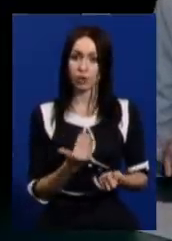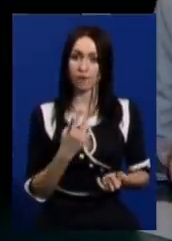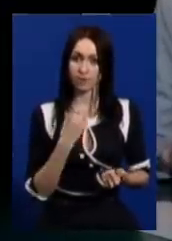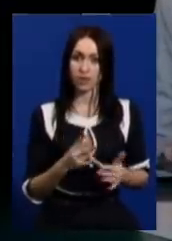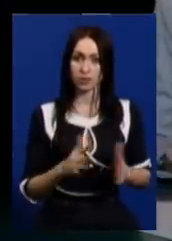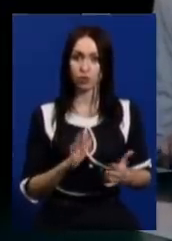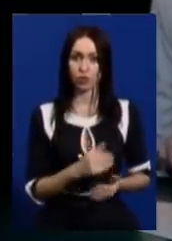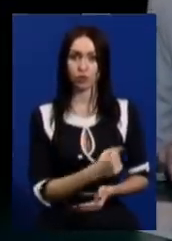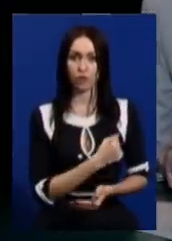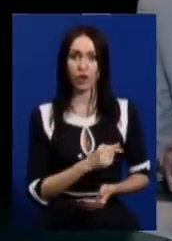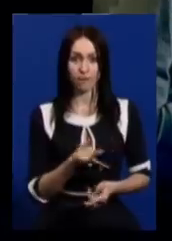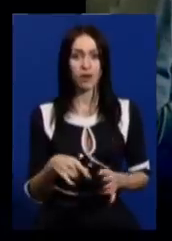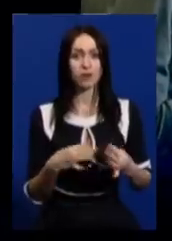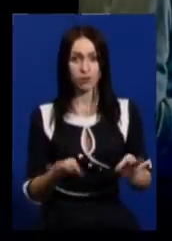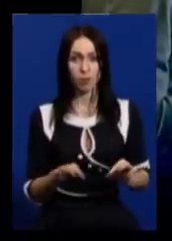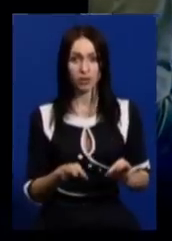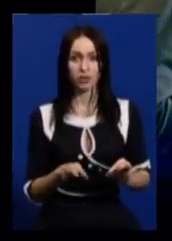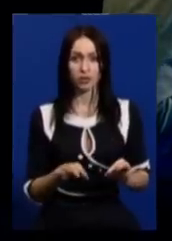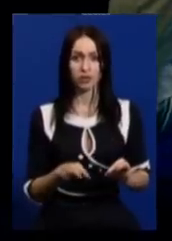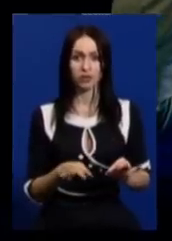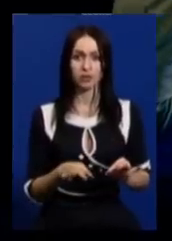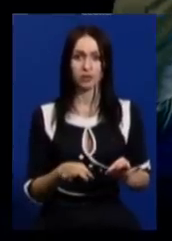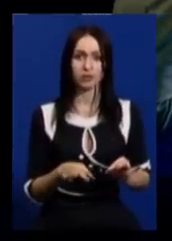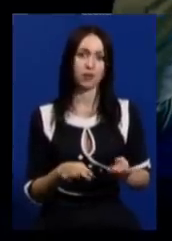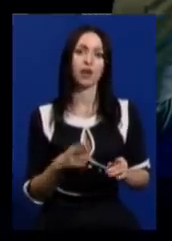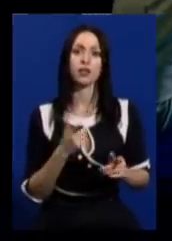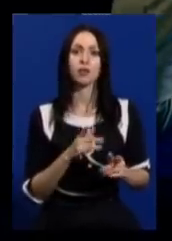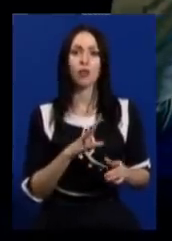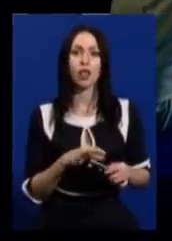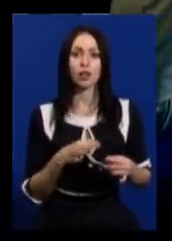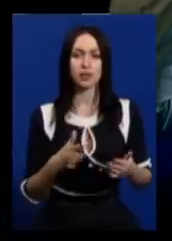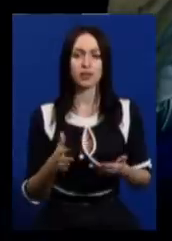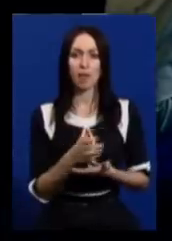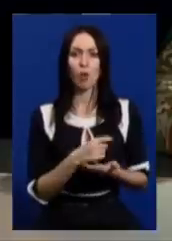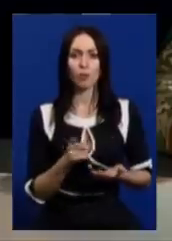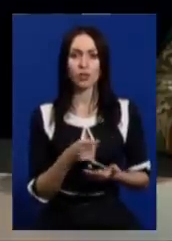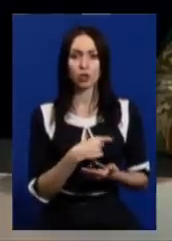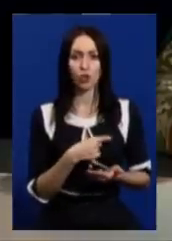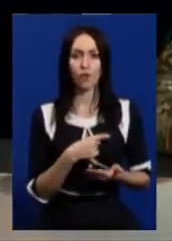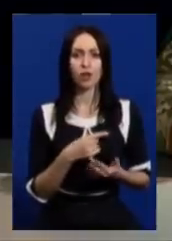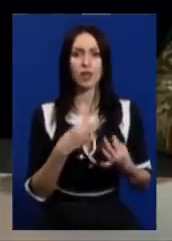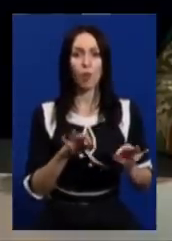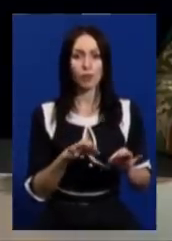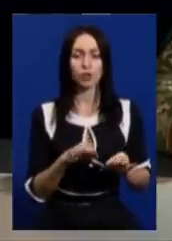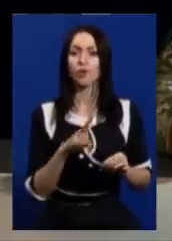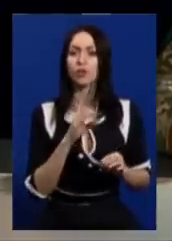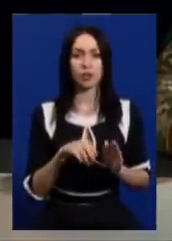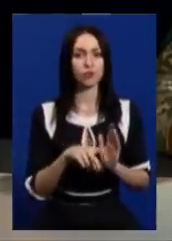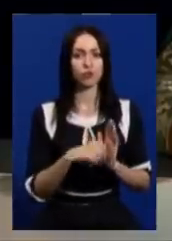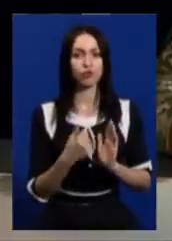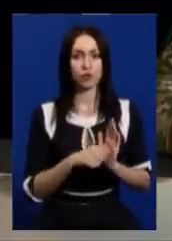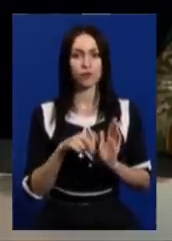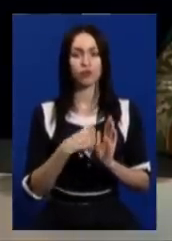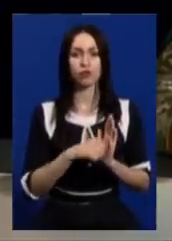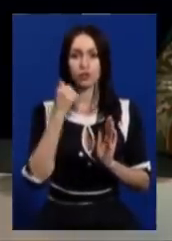ситуацію в армії? Ну, ви звільнилися тоді? Демобілізовані були у 15-му році, так? Ні, в 16-му. Дело в тому, що в 16-му